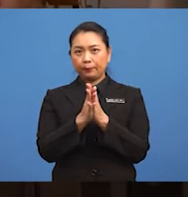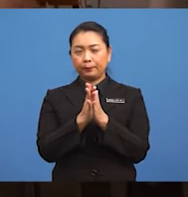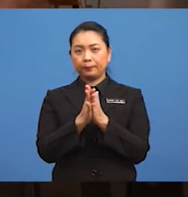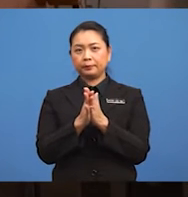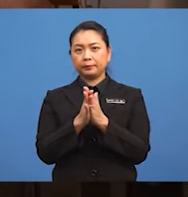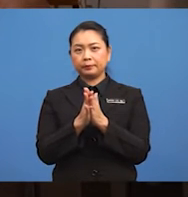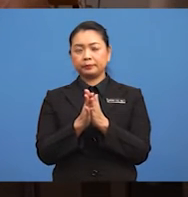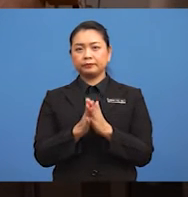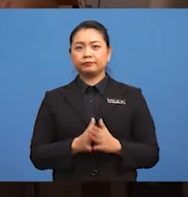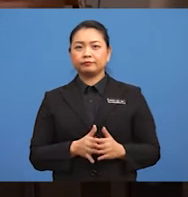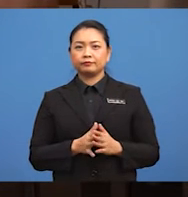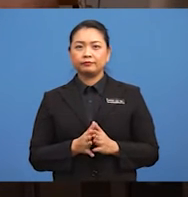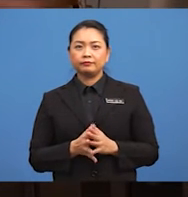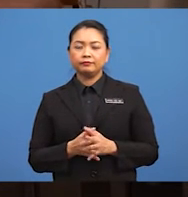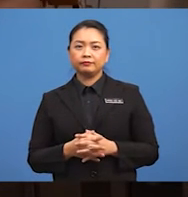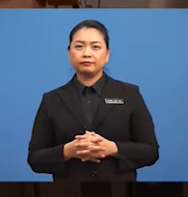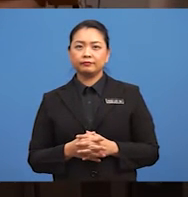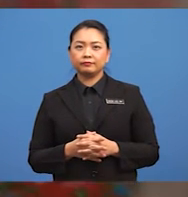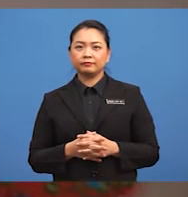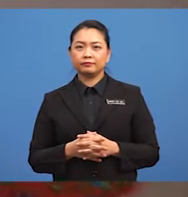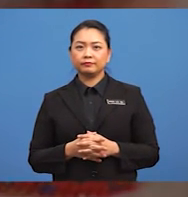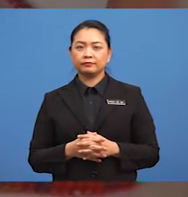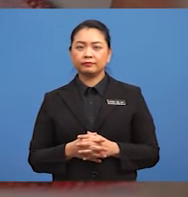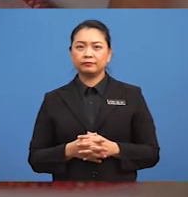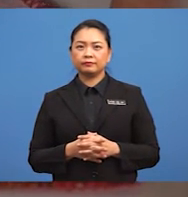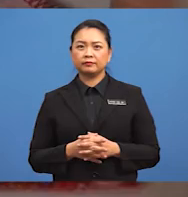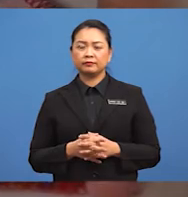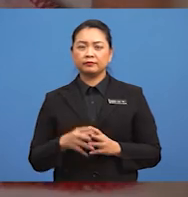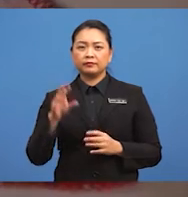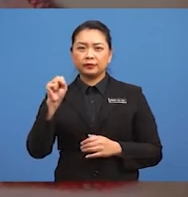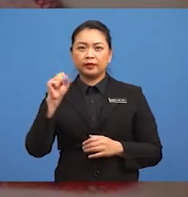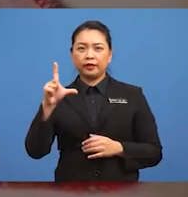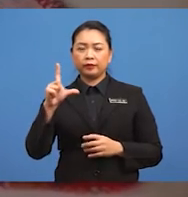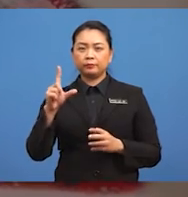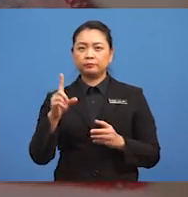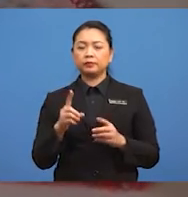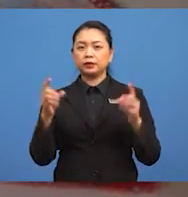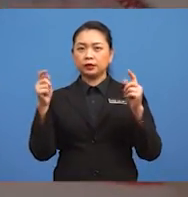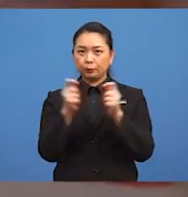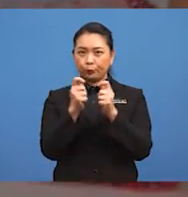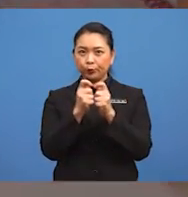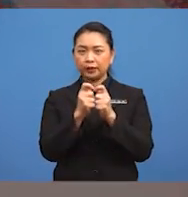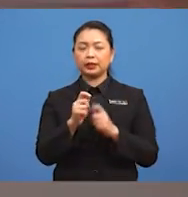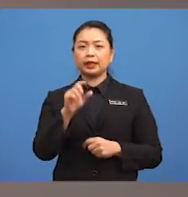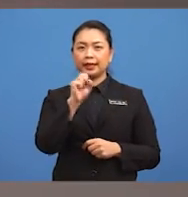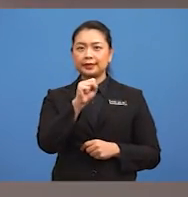bahu lapik, iaitu SL bertemu SL.